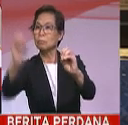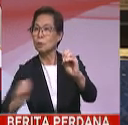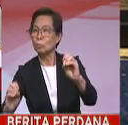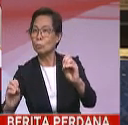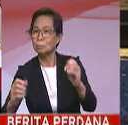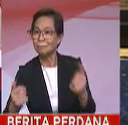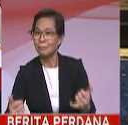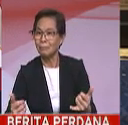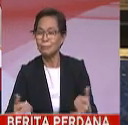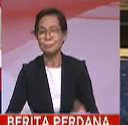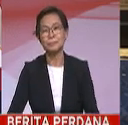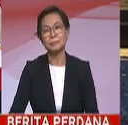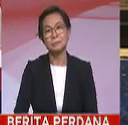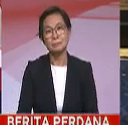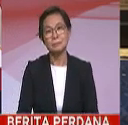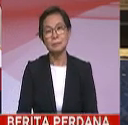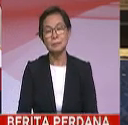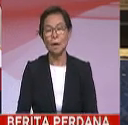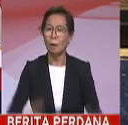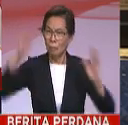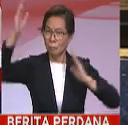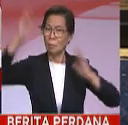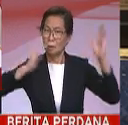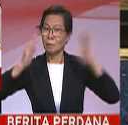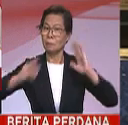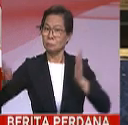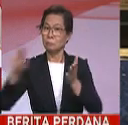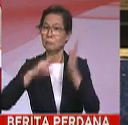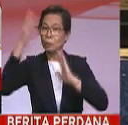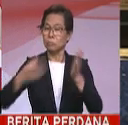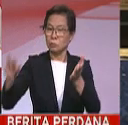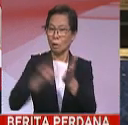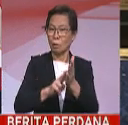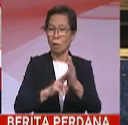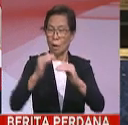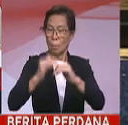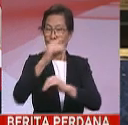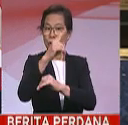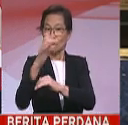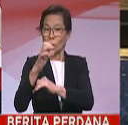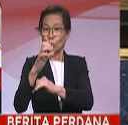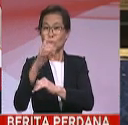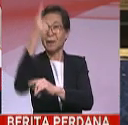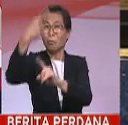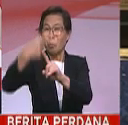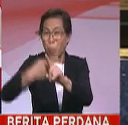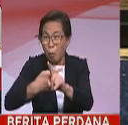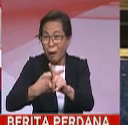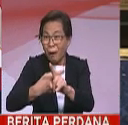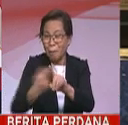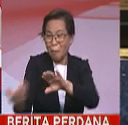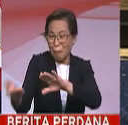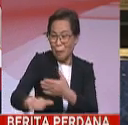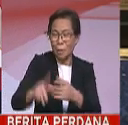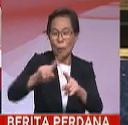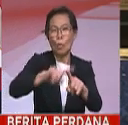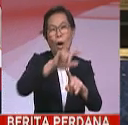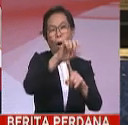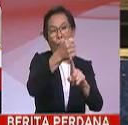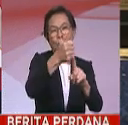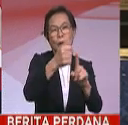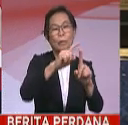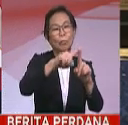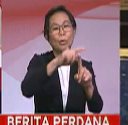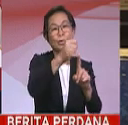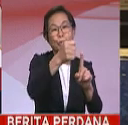0.41%. Malaysia mencatatkan lebih 100 kes kematian sebulan bagi bulan Oktober